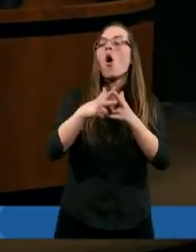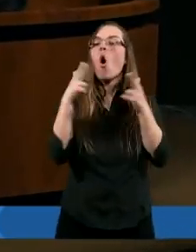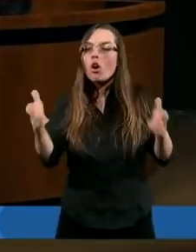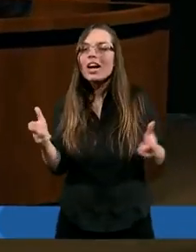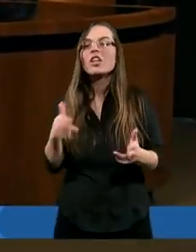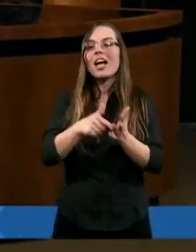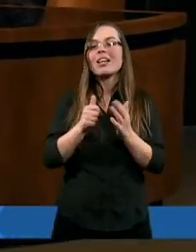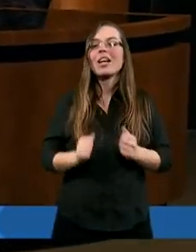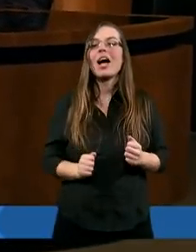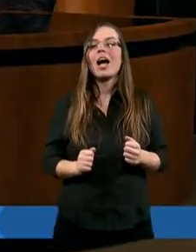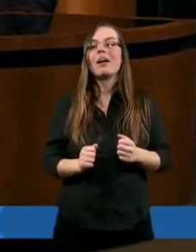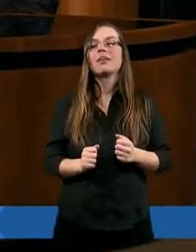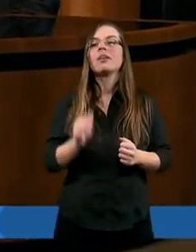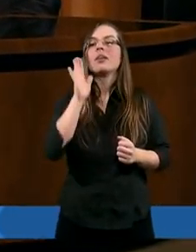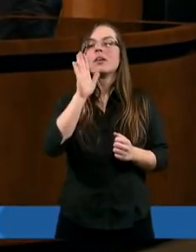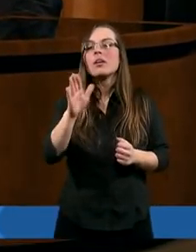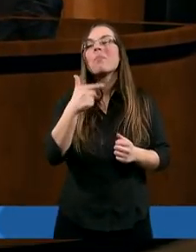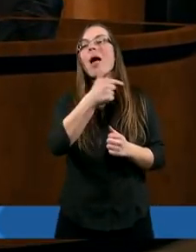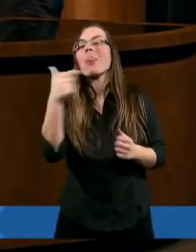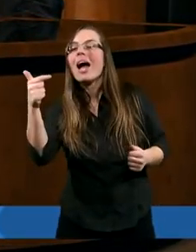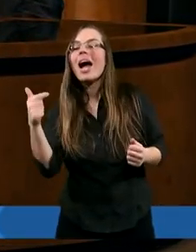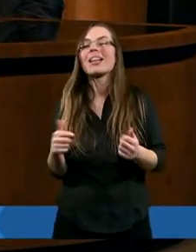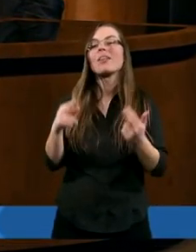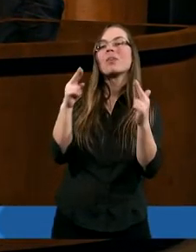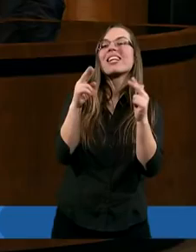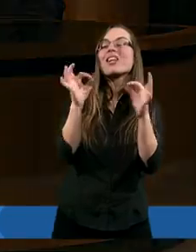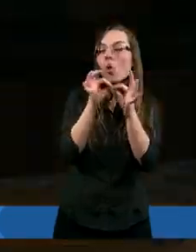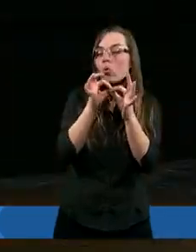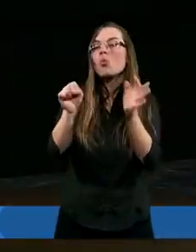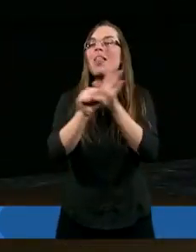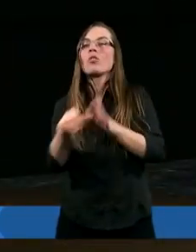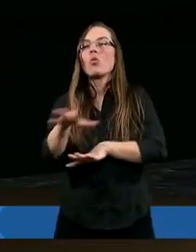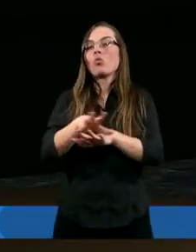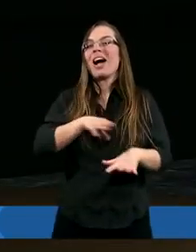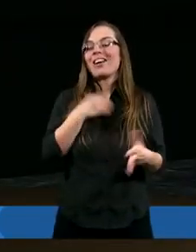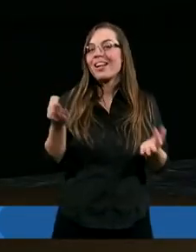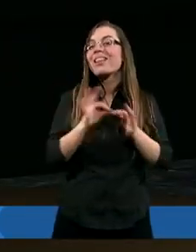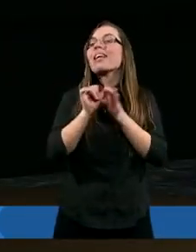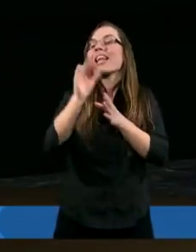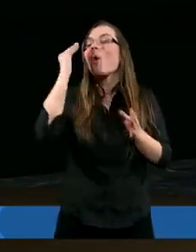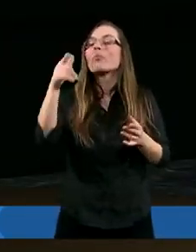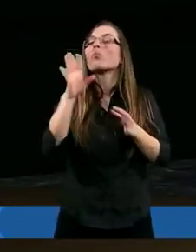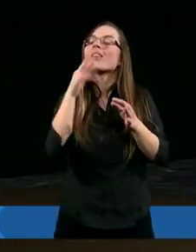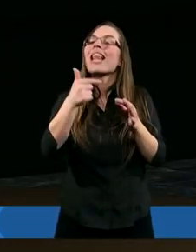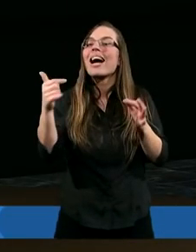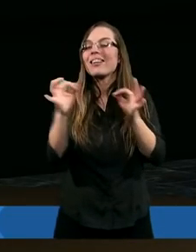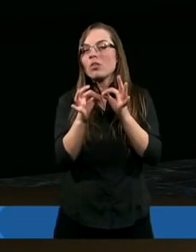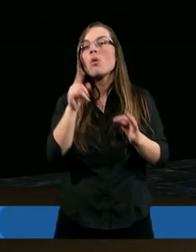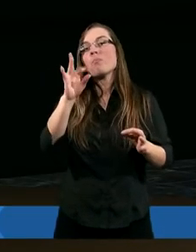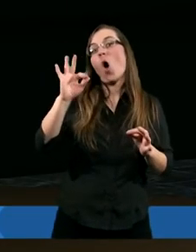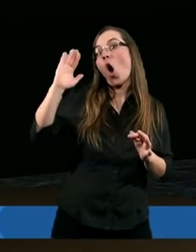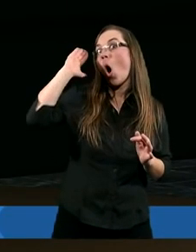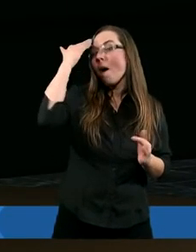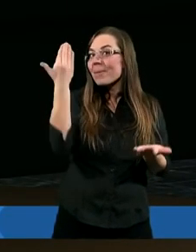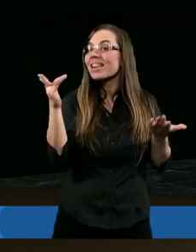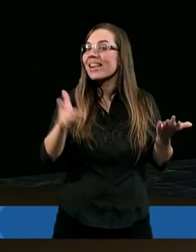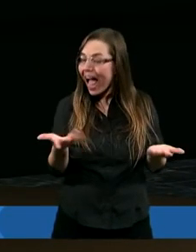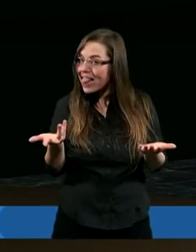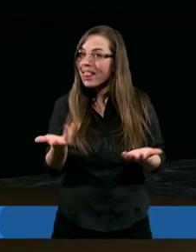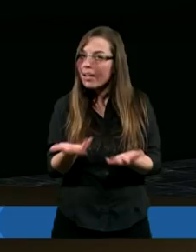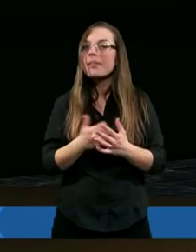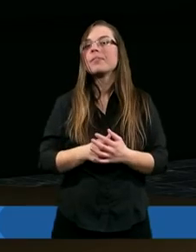określenia, ma negatywny stosunek do Ducha Świętego. Bo słowo opętanie,